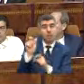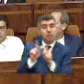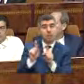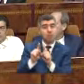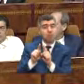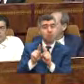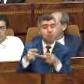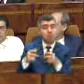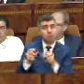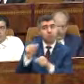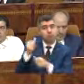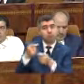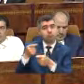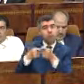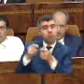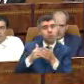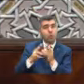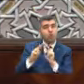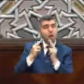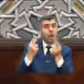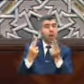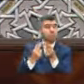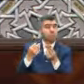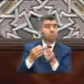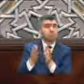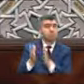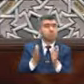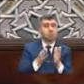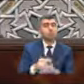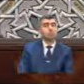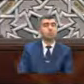المستوى الوطني والمستوى الدولي. تعقيب اضافي اخر.